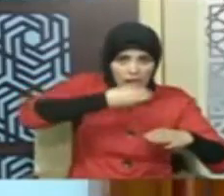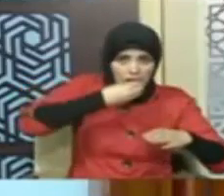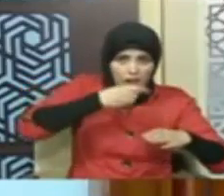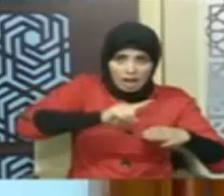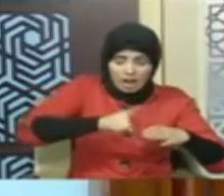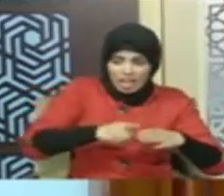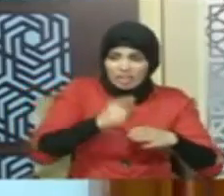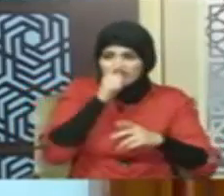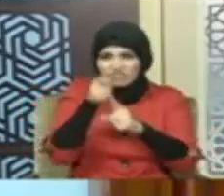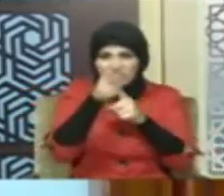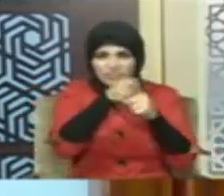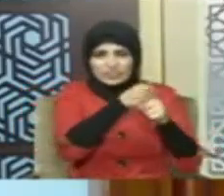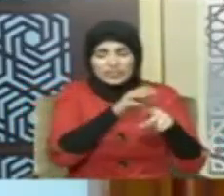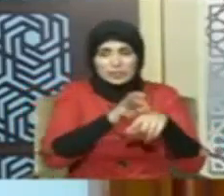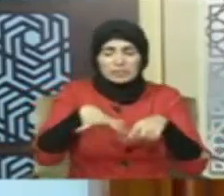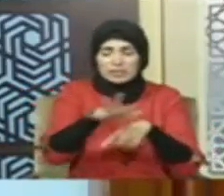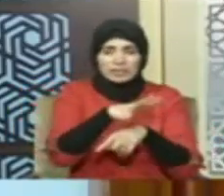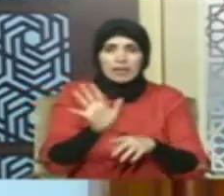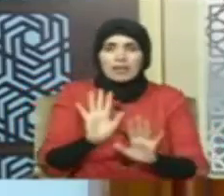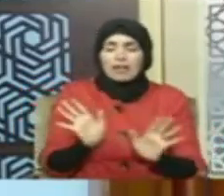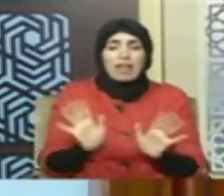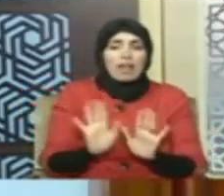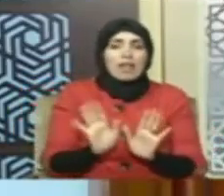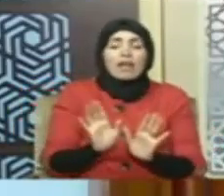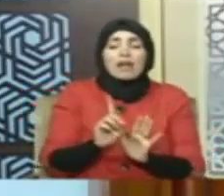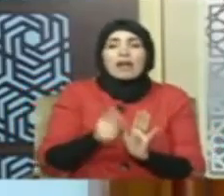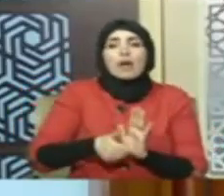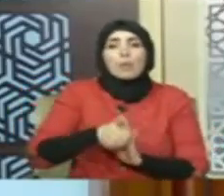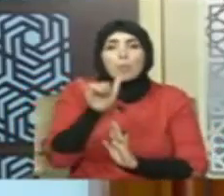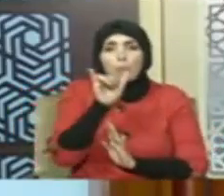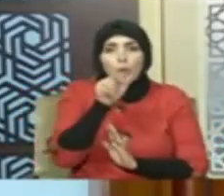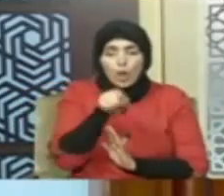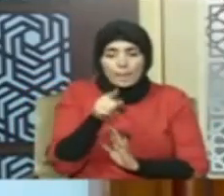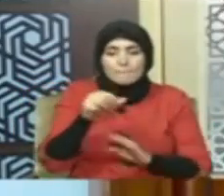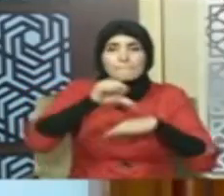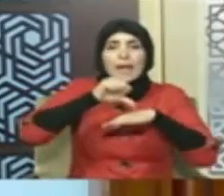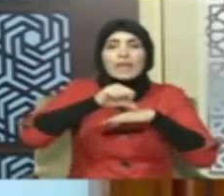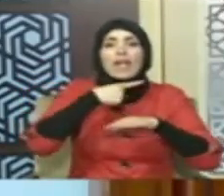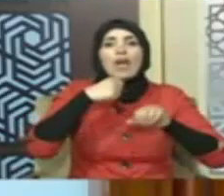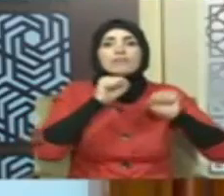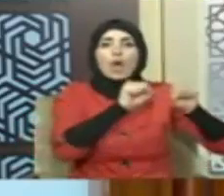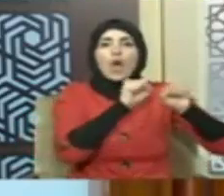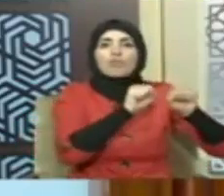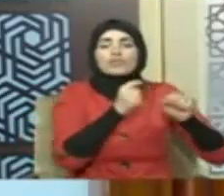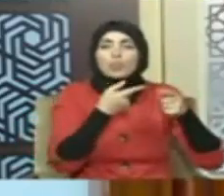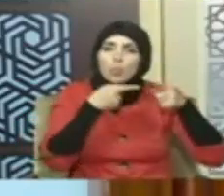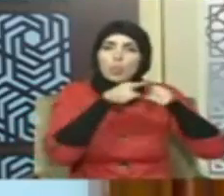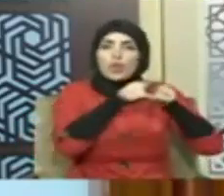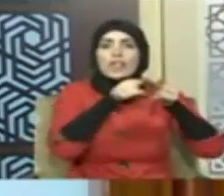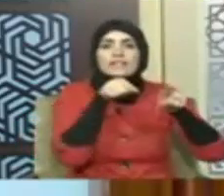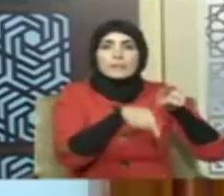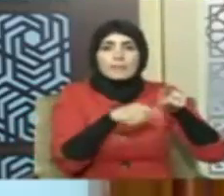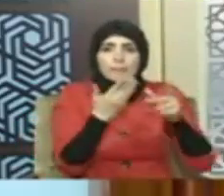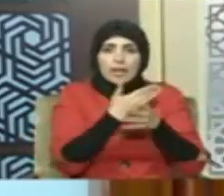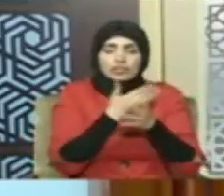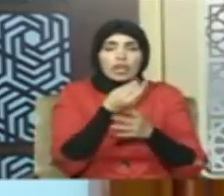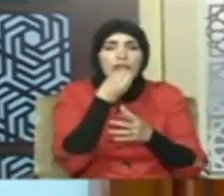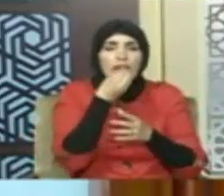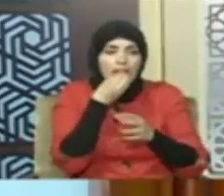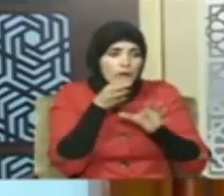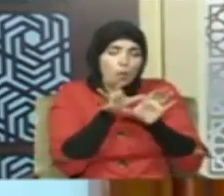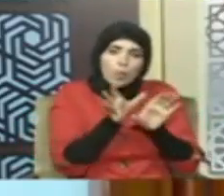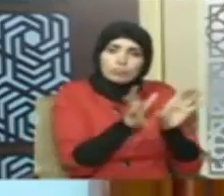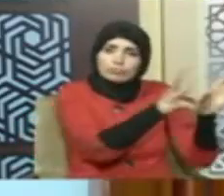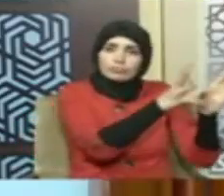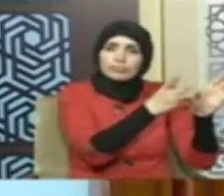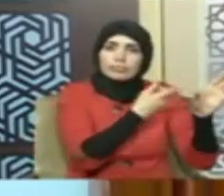ويؤذي المصلين. ولا بد أن يتوفر للاعتكاف مكان آمن مناسب، وأن يكون الطعام سواء